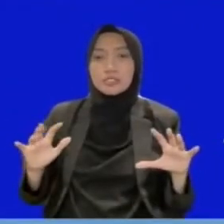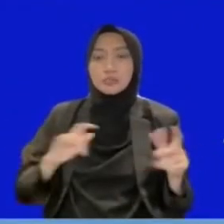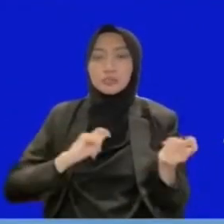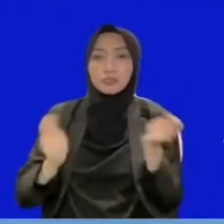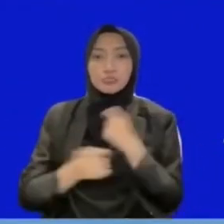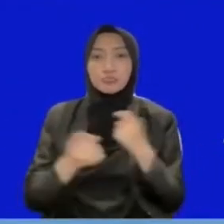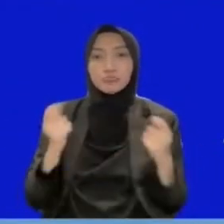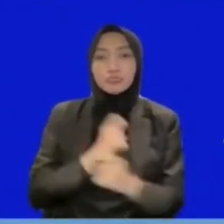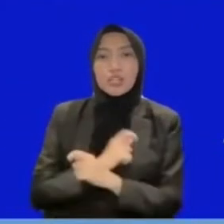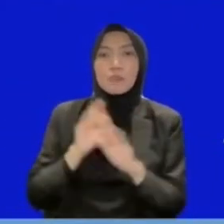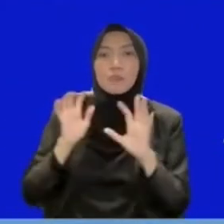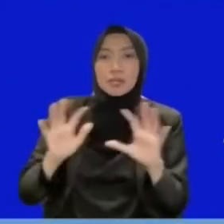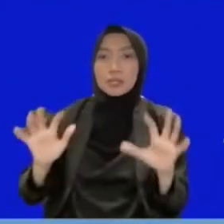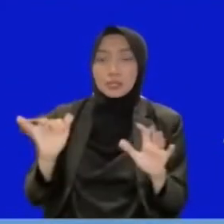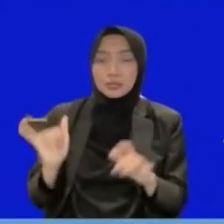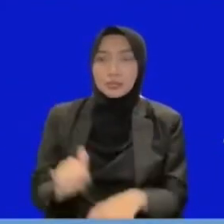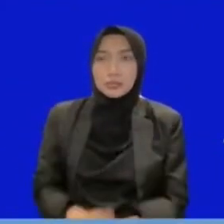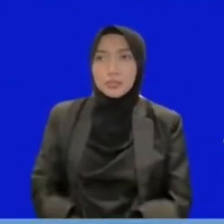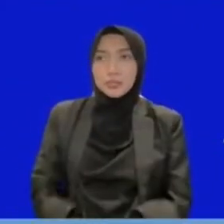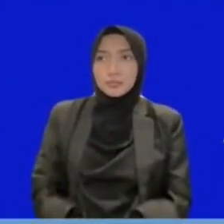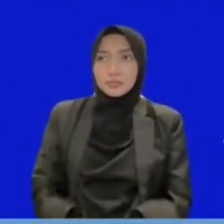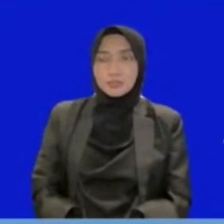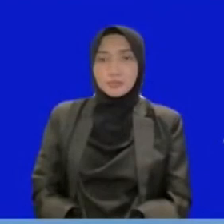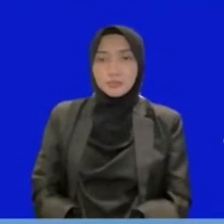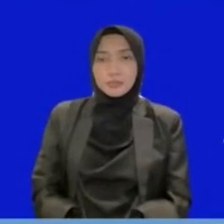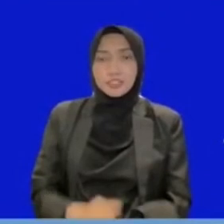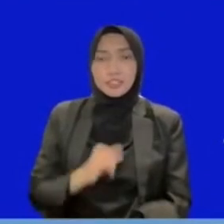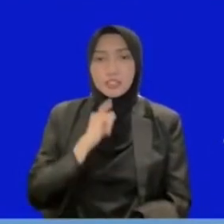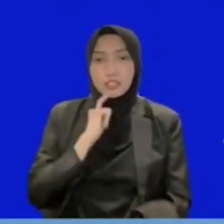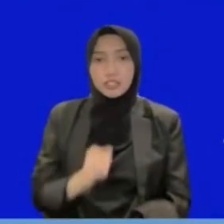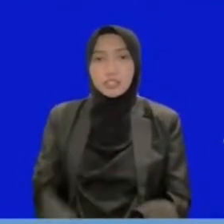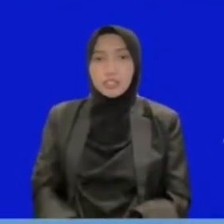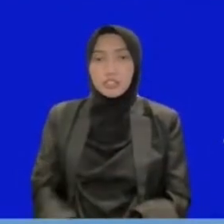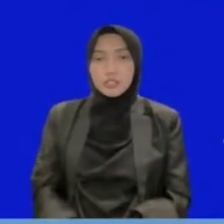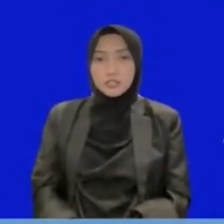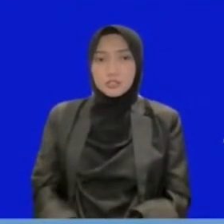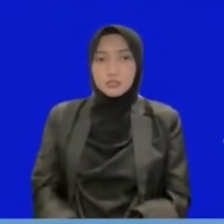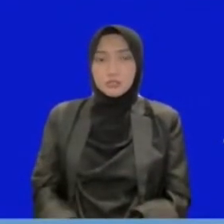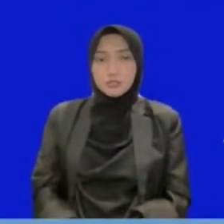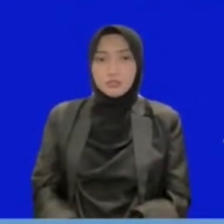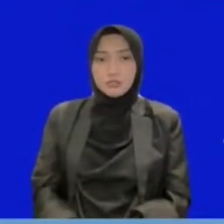perubahan. Nah, di sudut, mohon izin, di sudut sini ada,